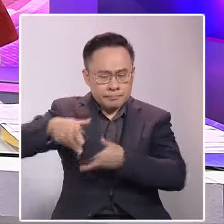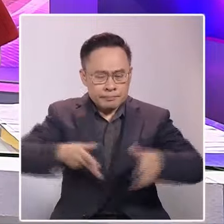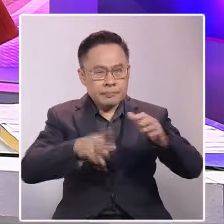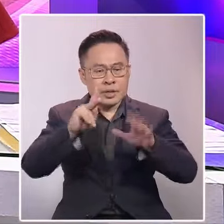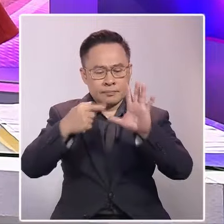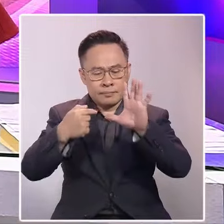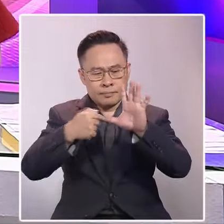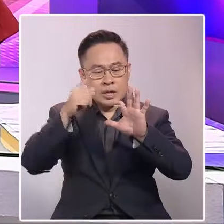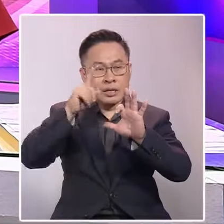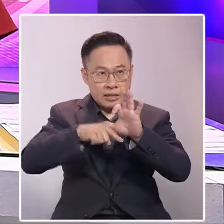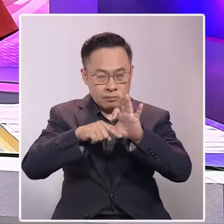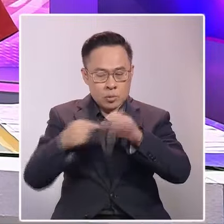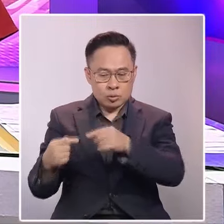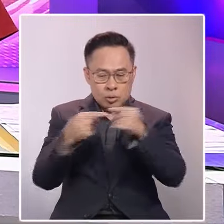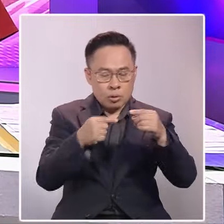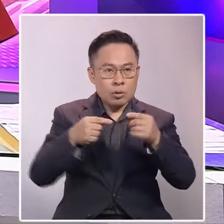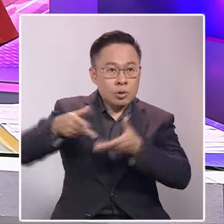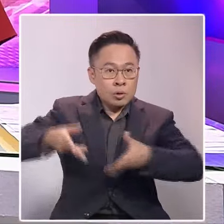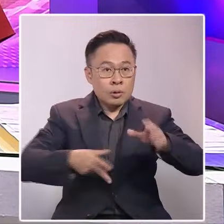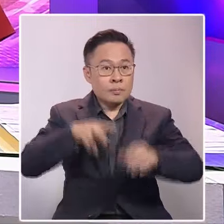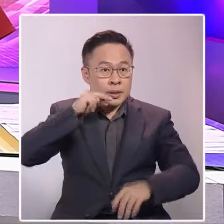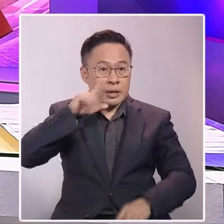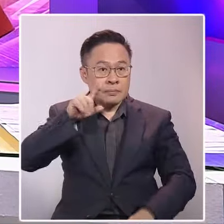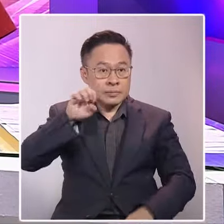ก็เข้าเขตในจังหวัดขอนแก่นนี่คือเส้นทางน้ำของทางภาคอีสานค่ะครับ